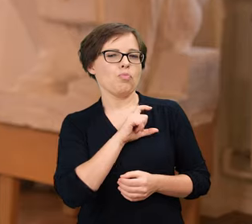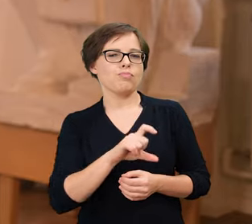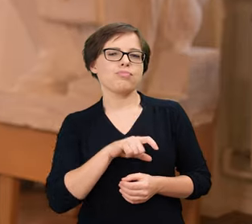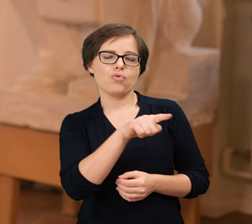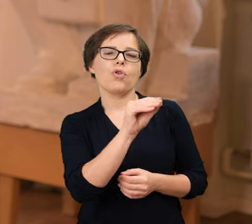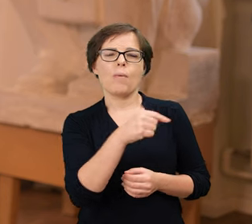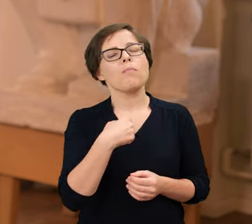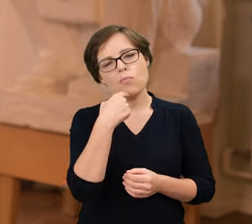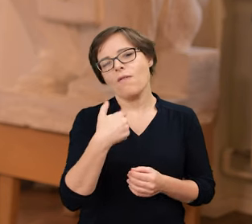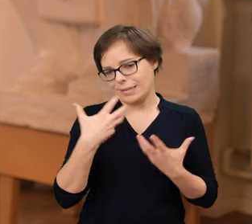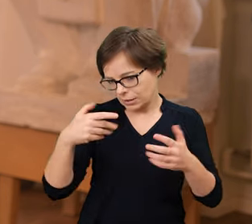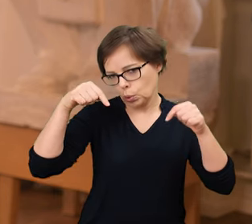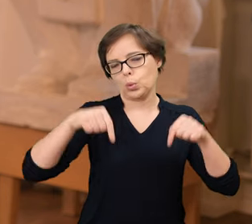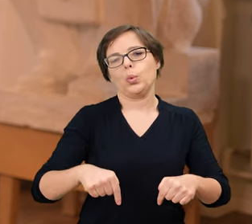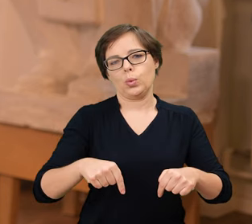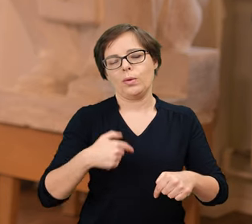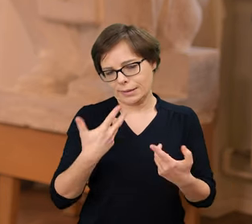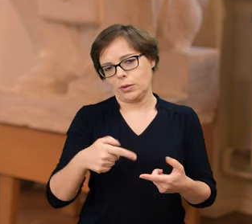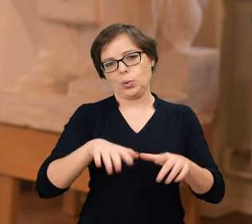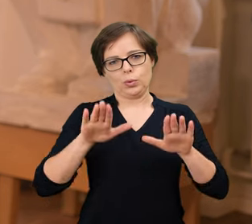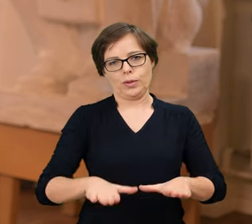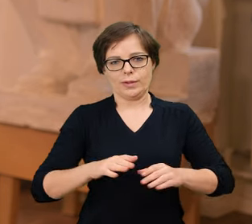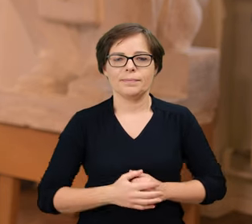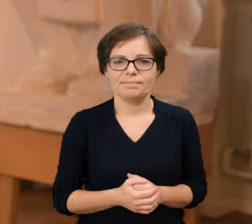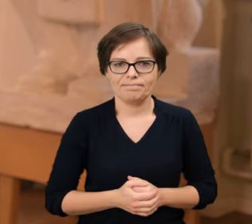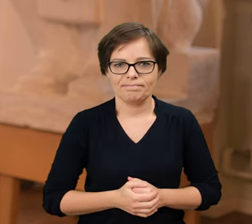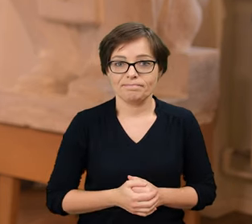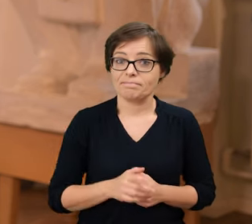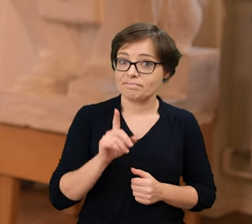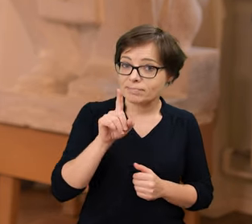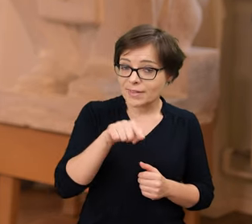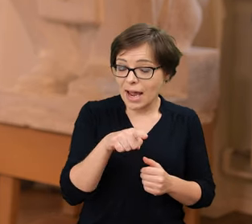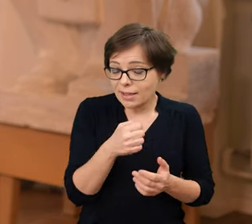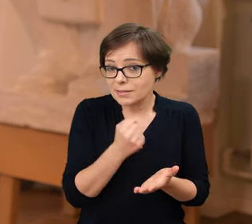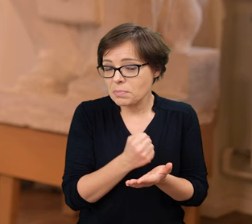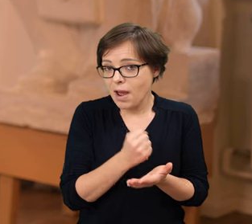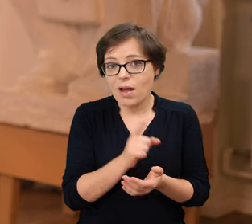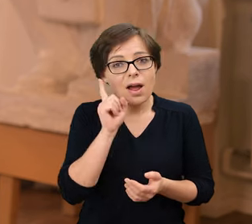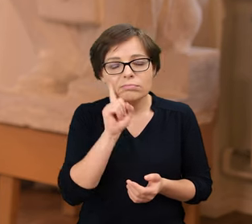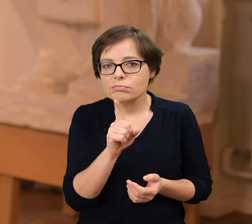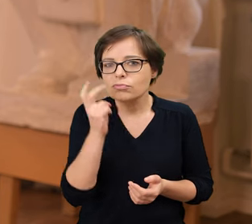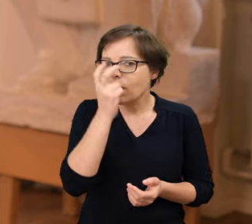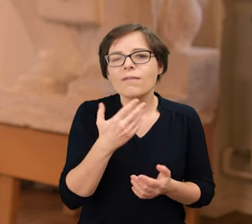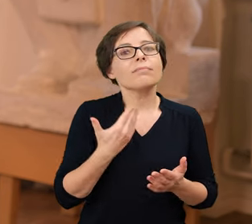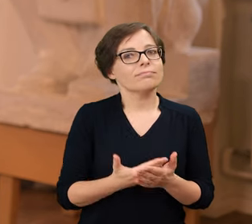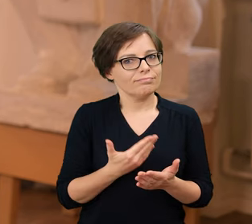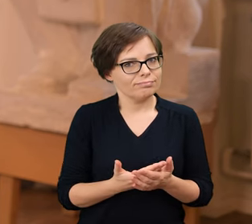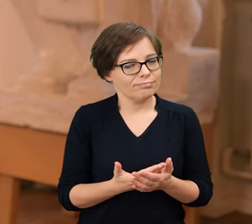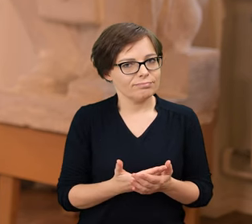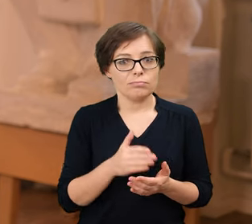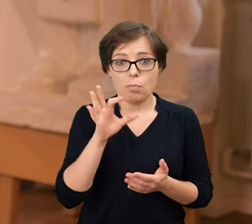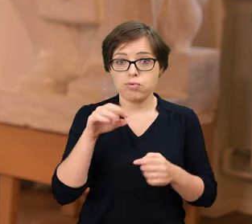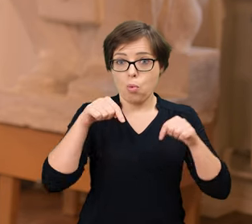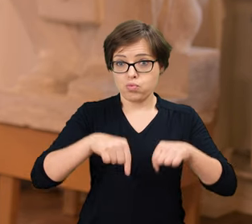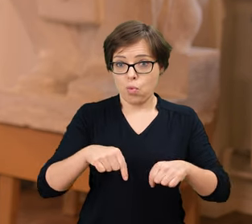to jest to i tutaj zostaje. Sprawa jest o tyle specyficzna, że znajdujemy się